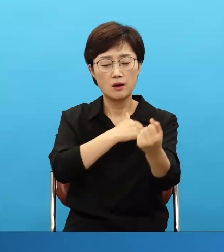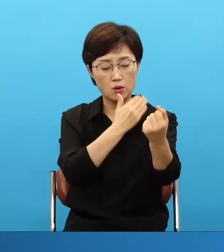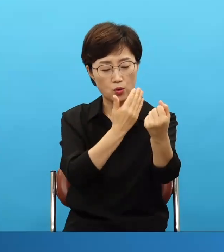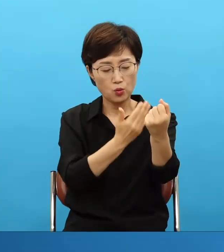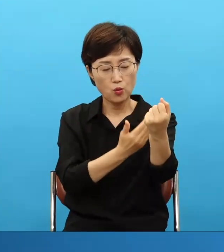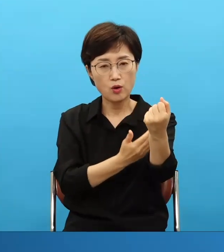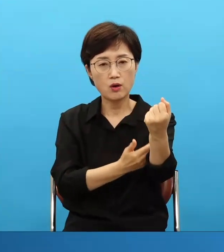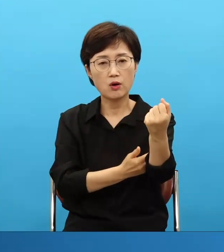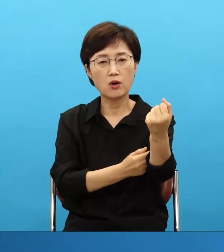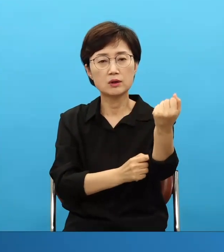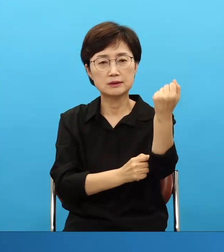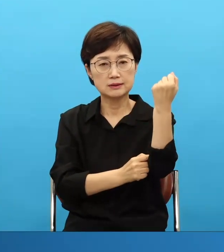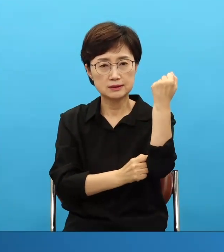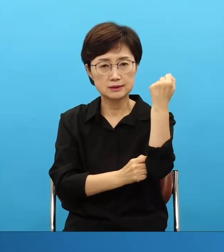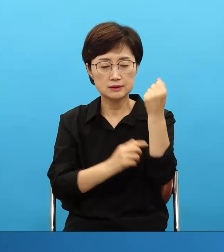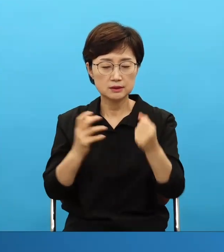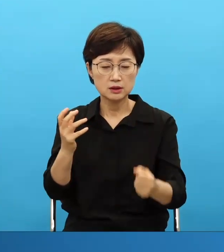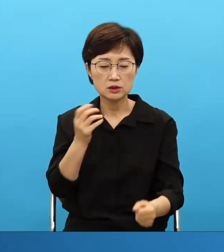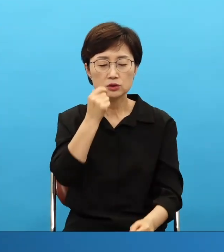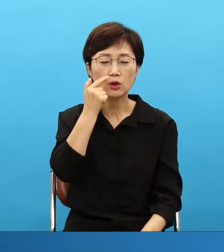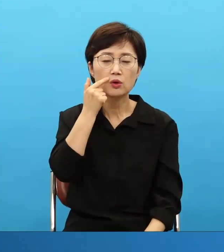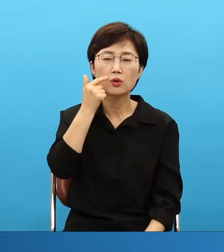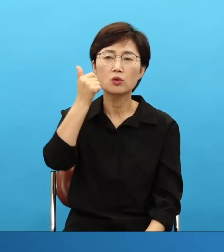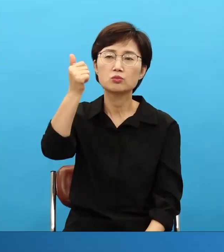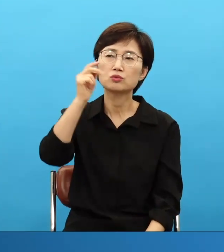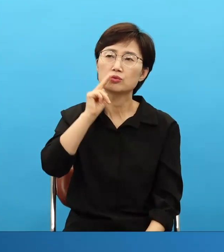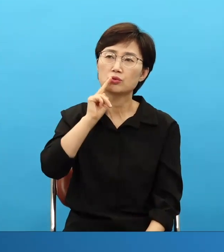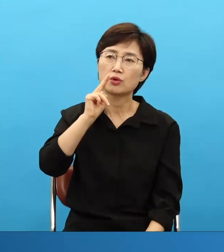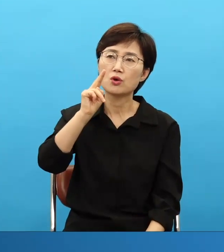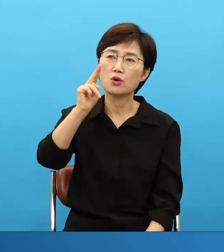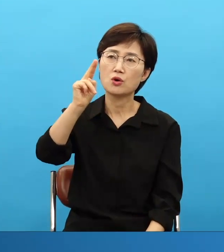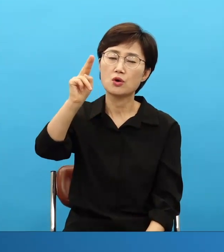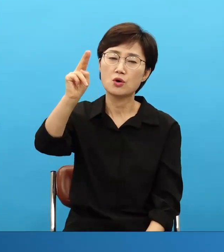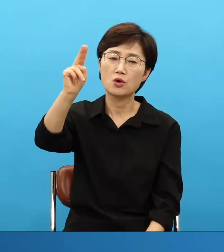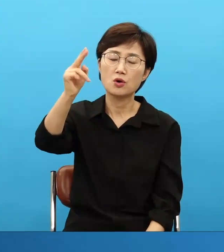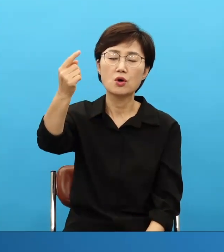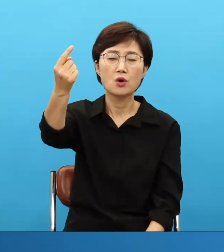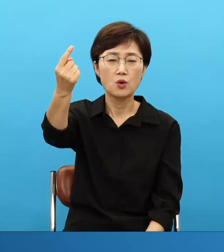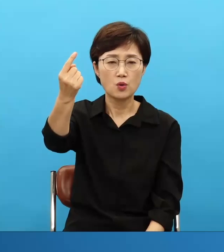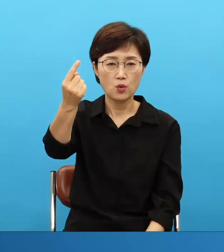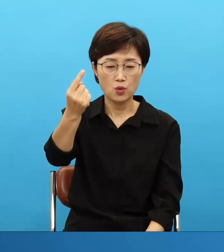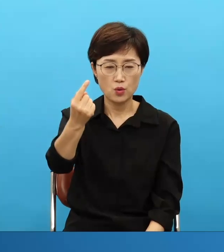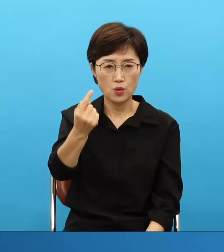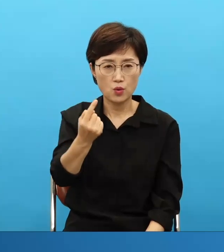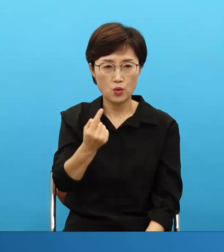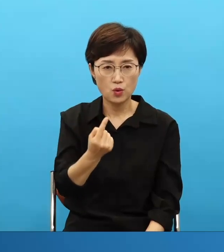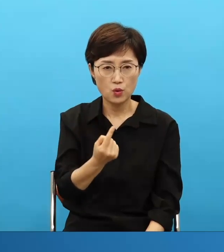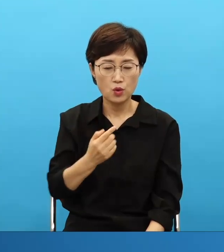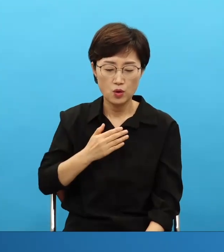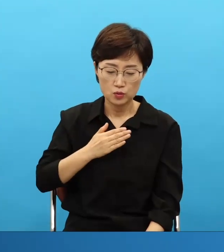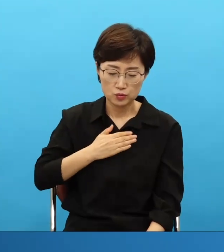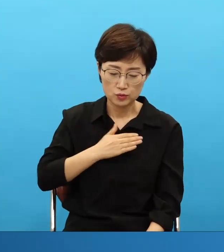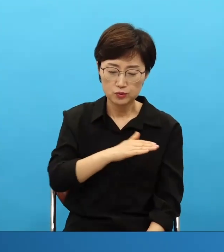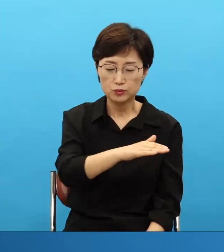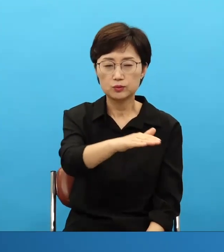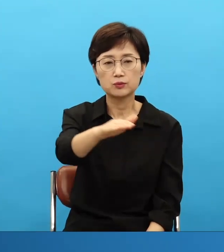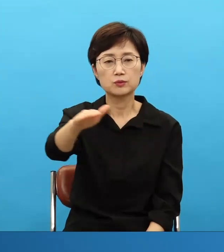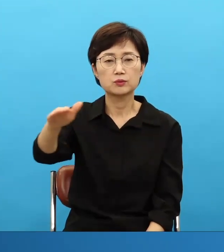영광과 권의 선부여 보셔서